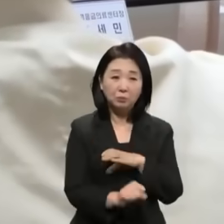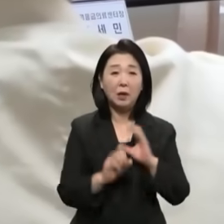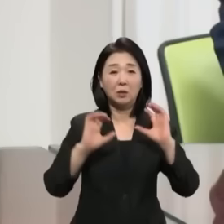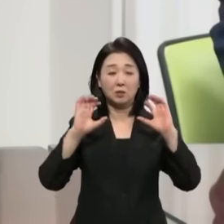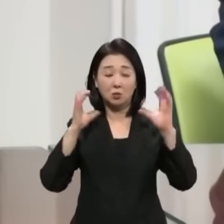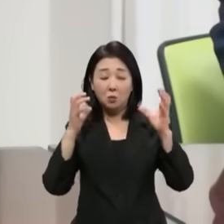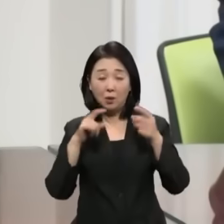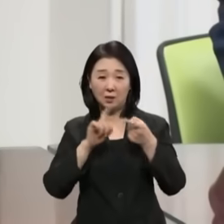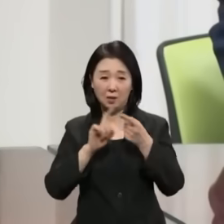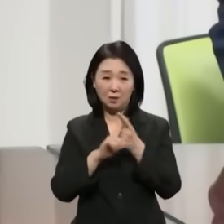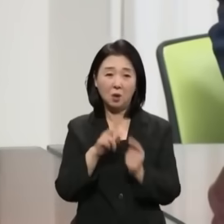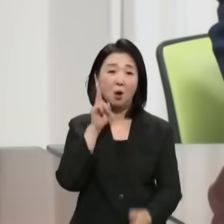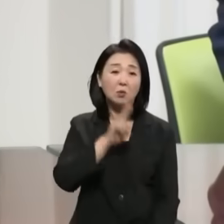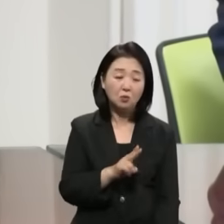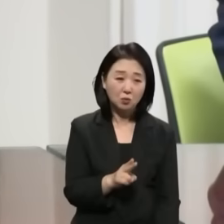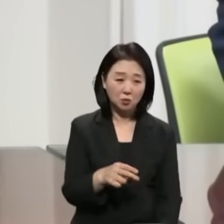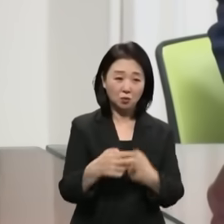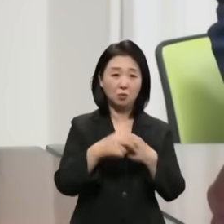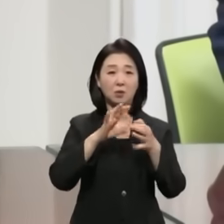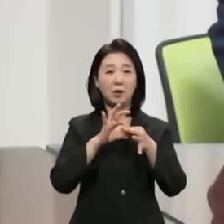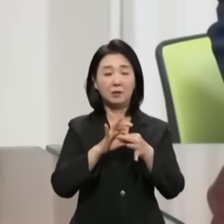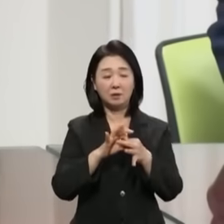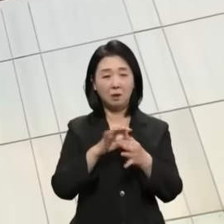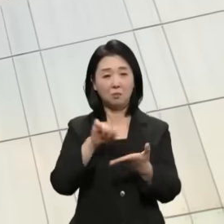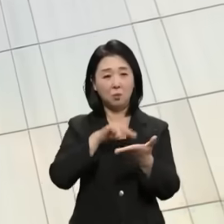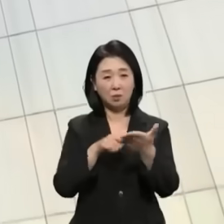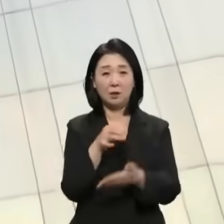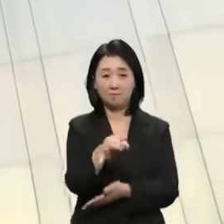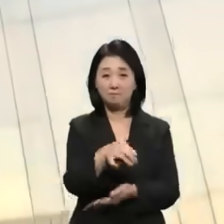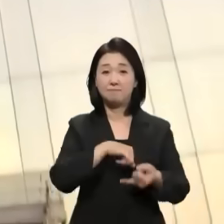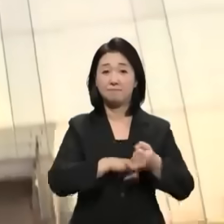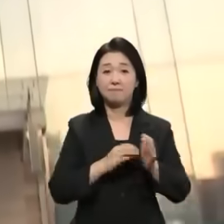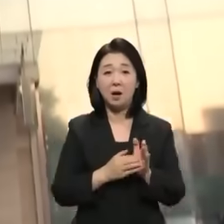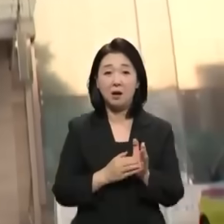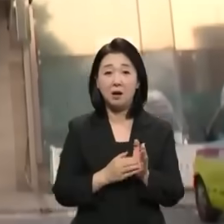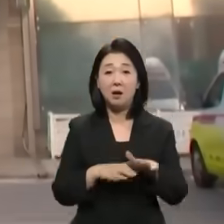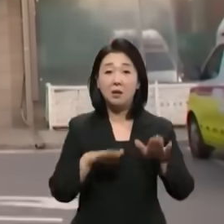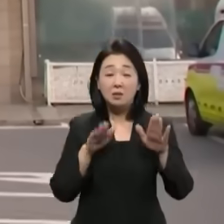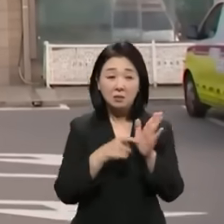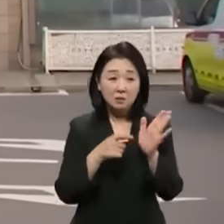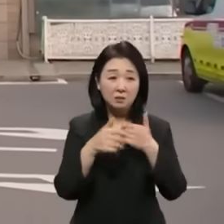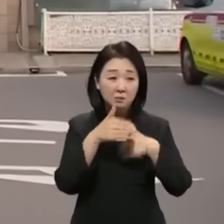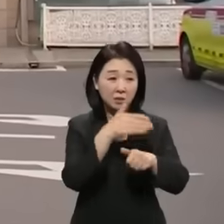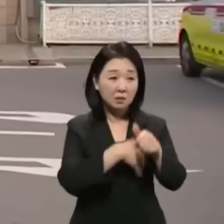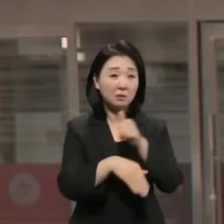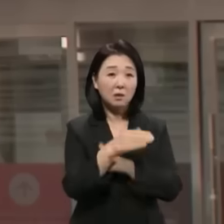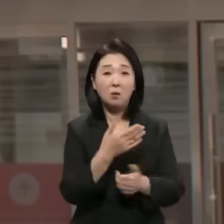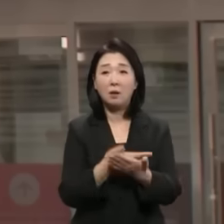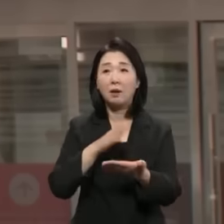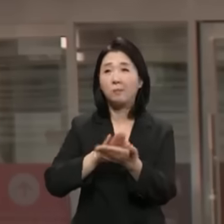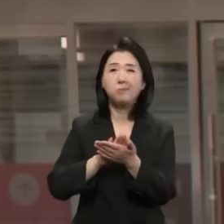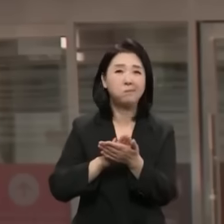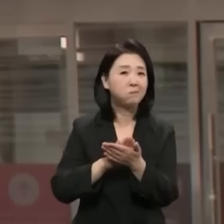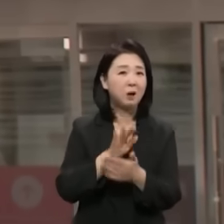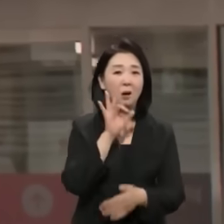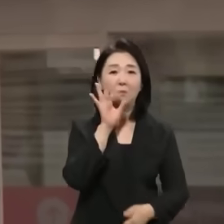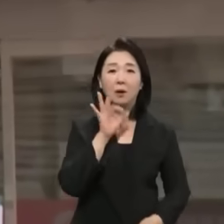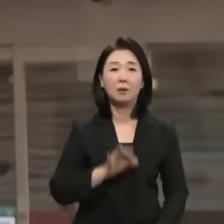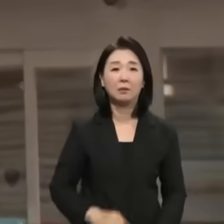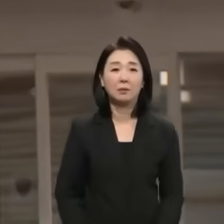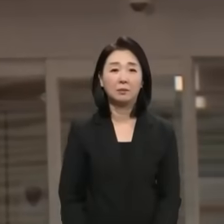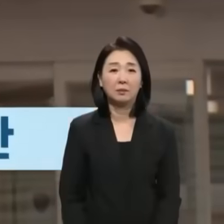대해서는 절한 보상계 마도 약속했습니다 그러나 당장 응급실 상이 는 안